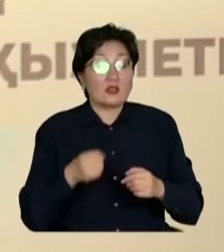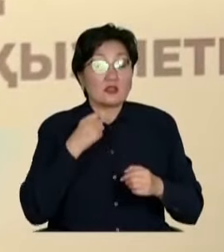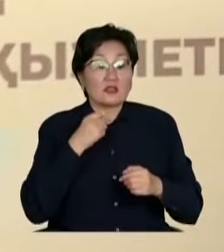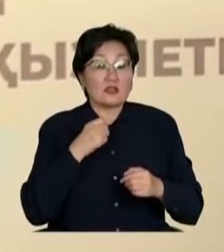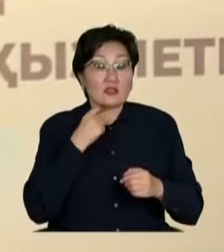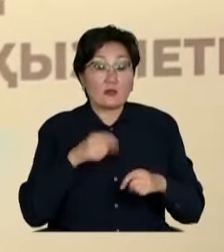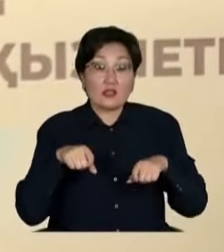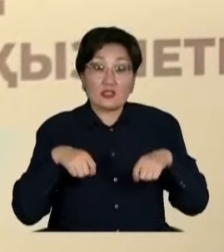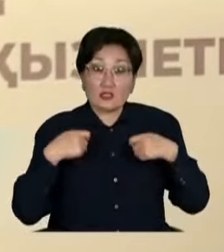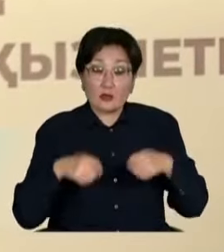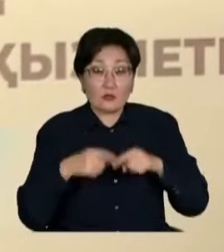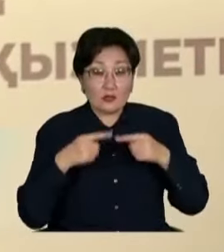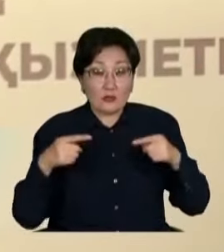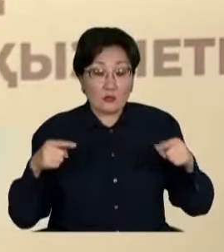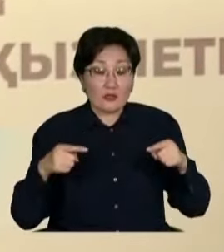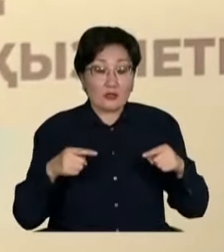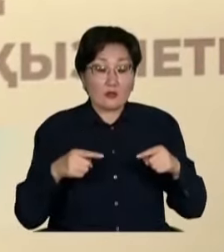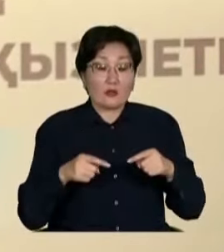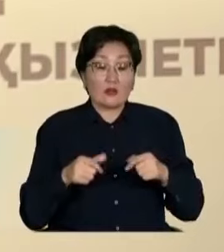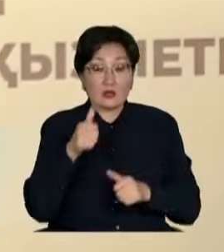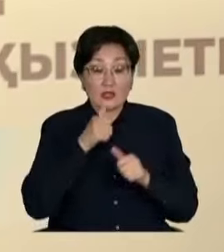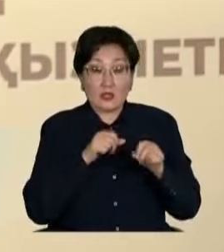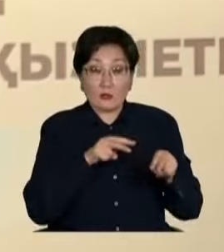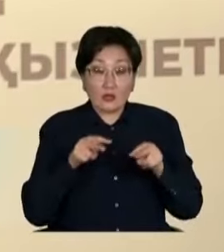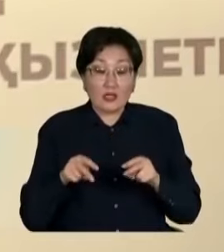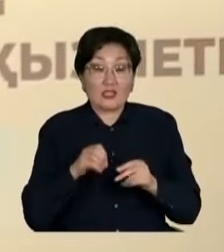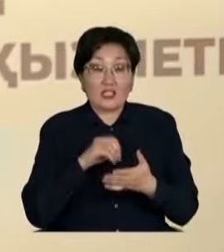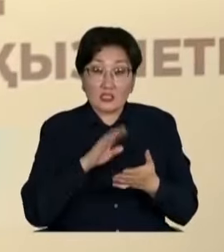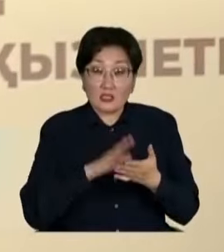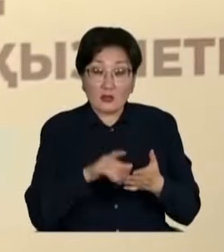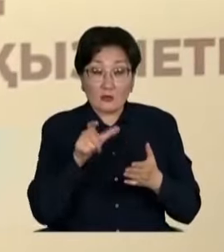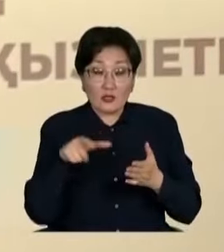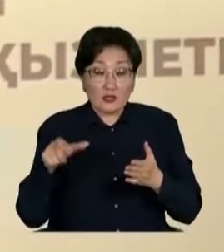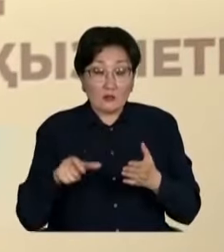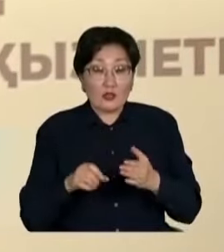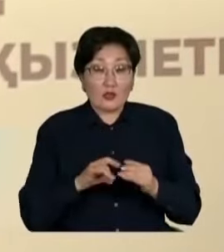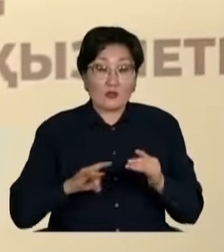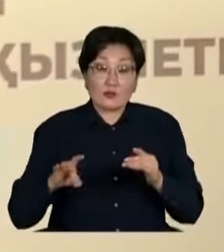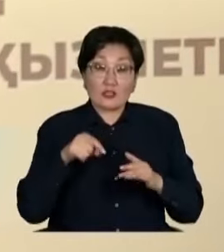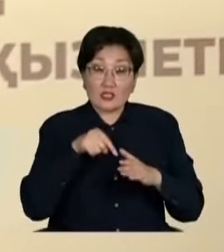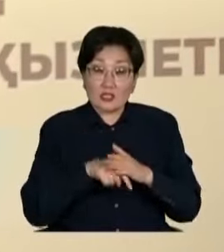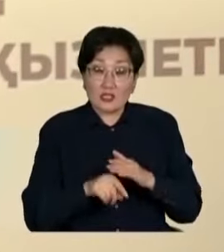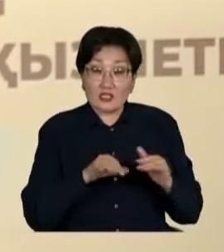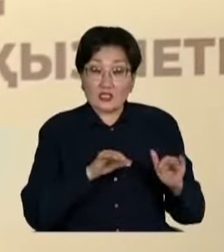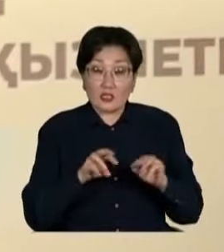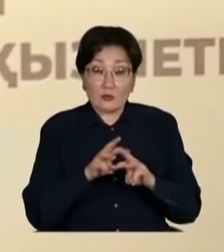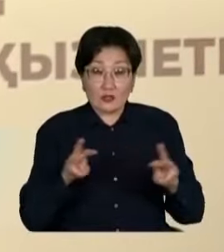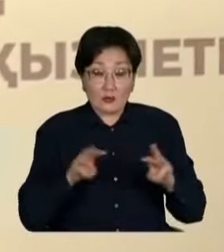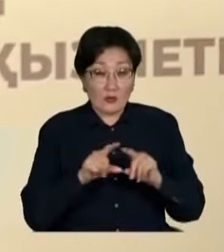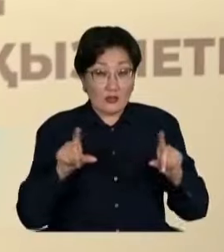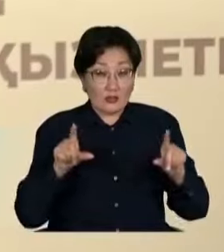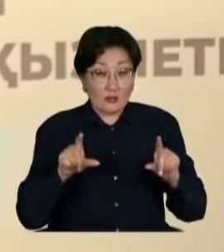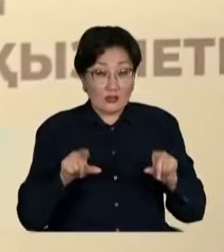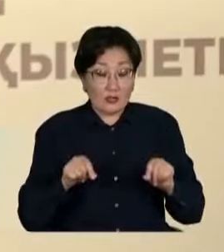сатқан және де басқаны пробацияны контролді жүрген азаматтар бойынша аудандық ішкі істер басқармасы бойынша біз